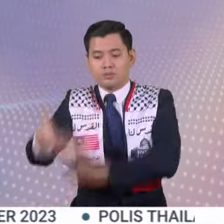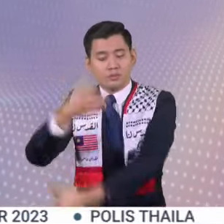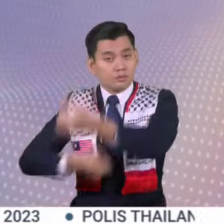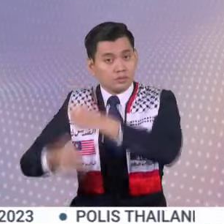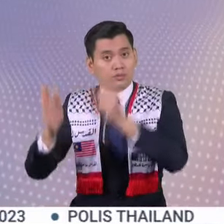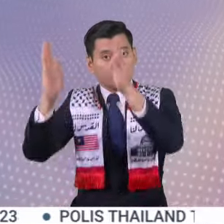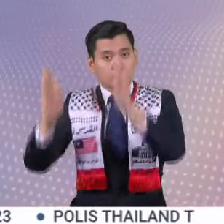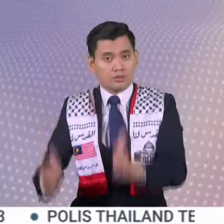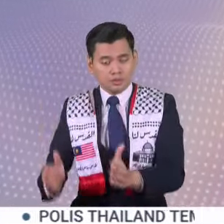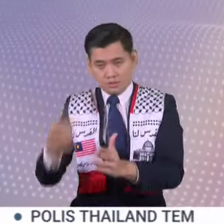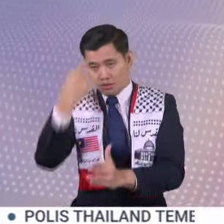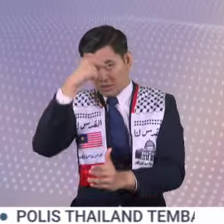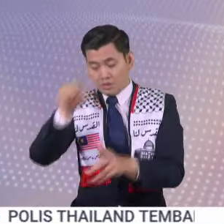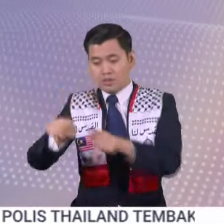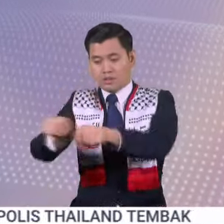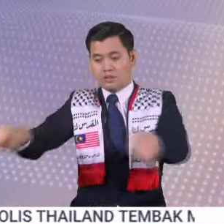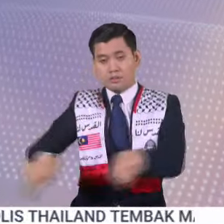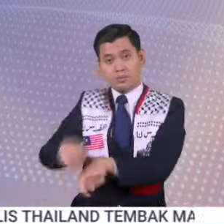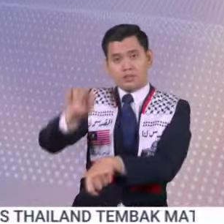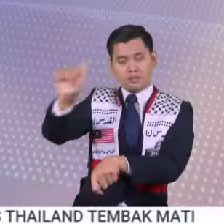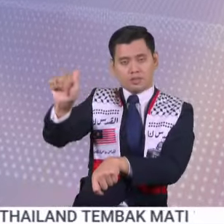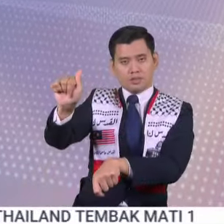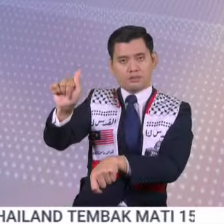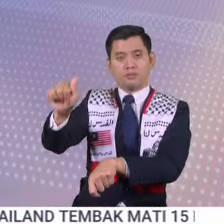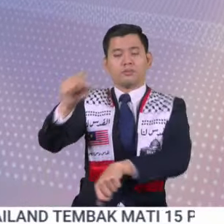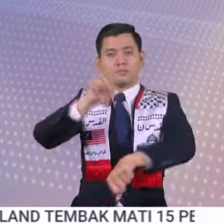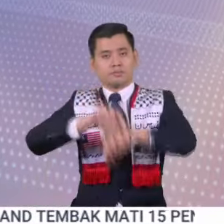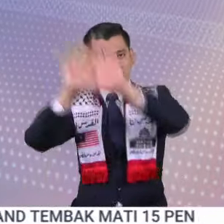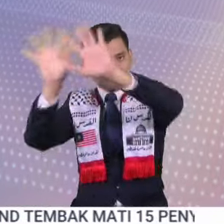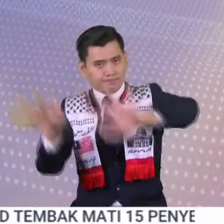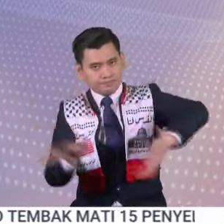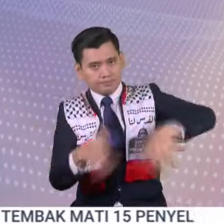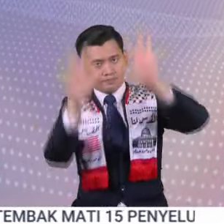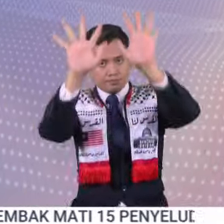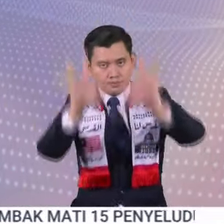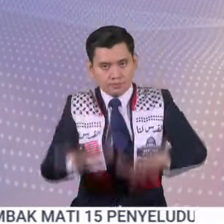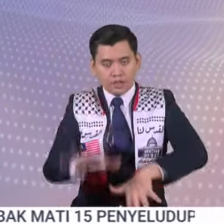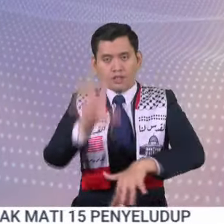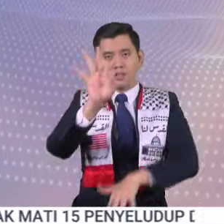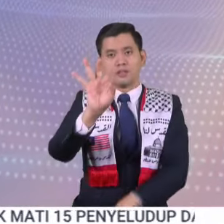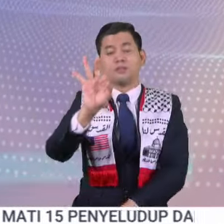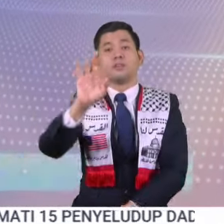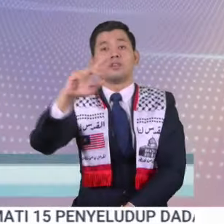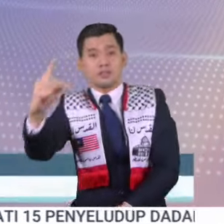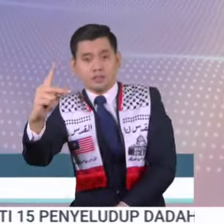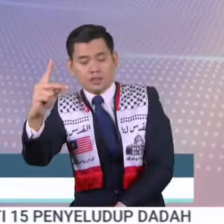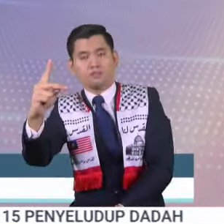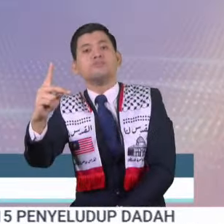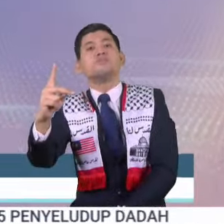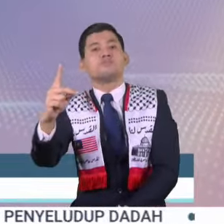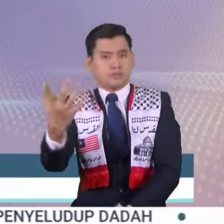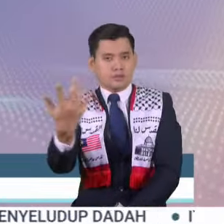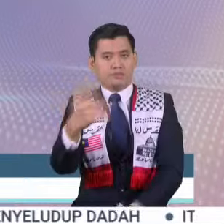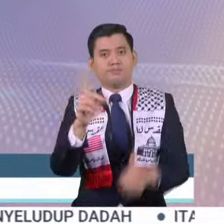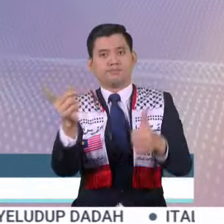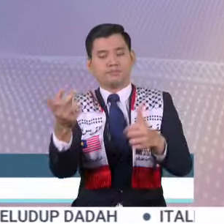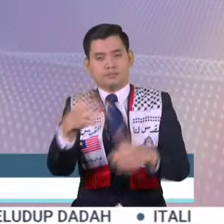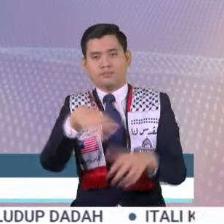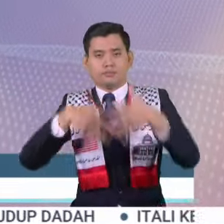a sepanjang monsun timur laut mtl bantuan itu membabitkan 9000 nelayan di sekitar Kelantan Pahang dan